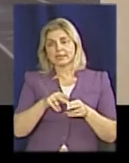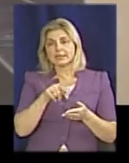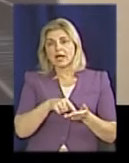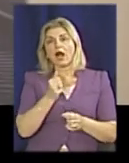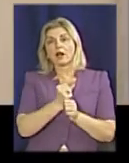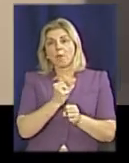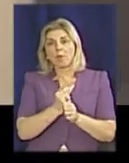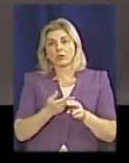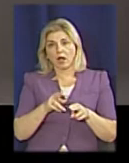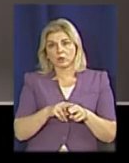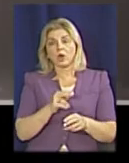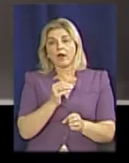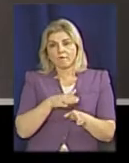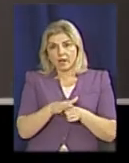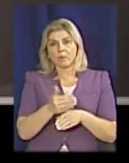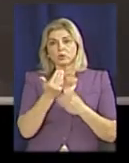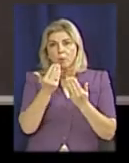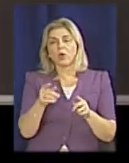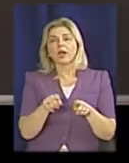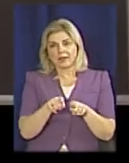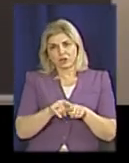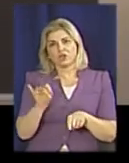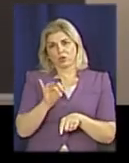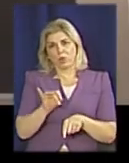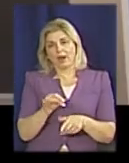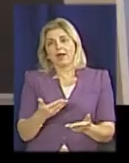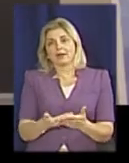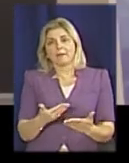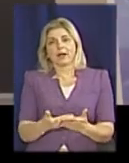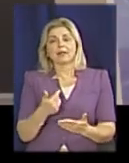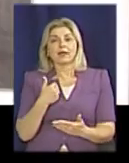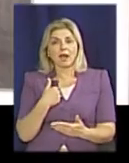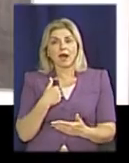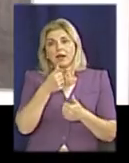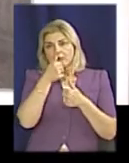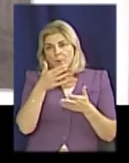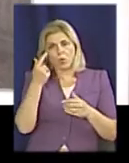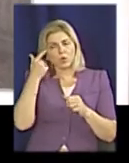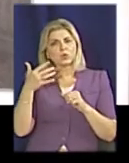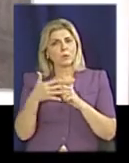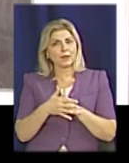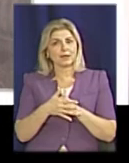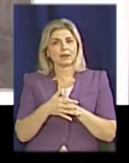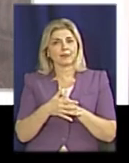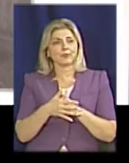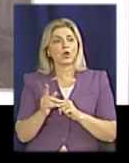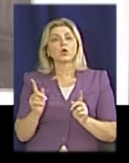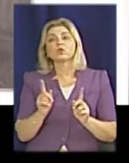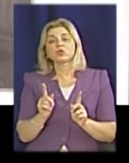яка зроблена тобою, це теж історія. Наприклад, я не мог зрозуміти,